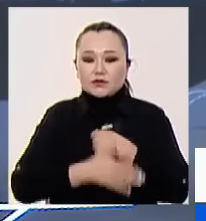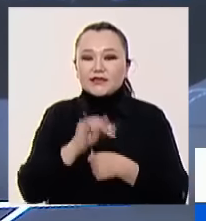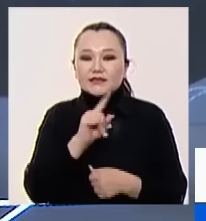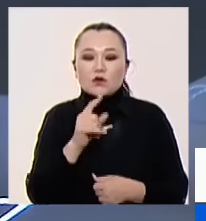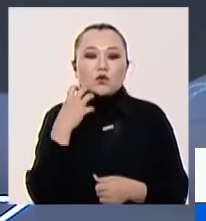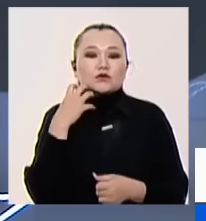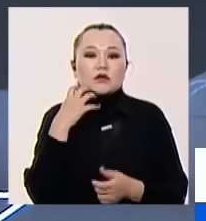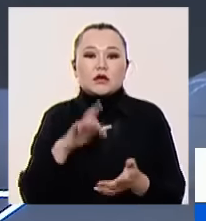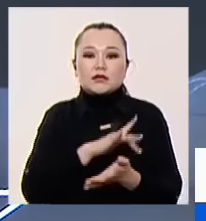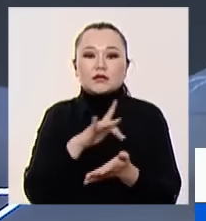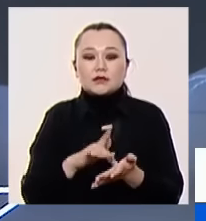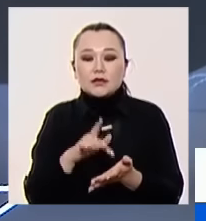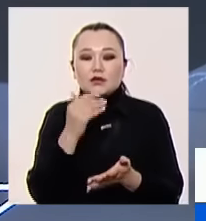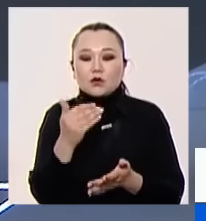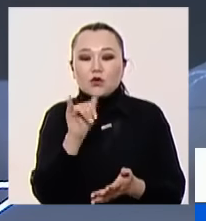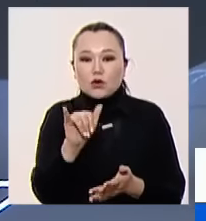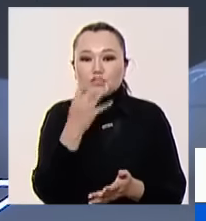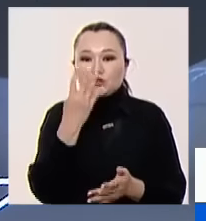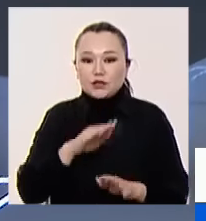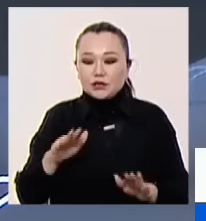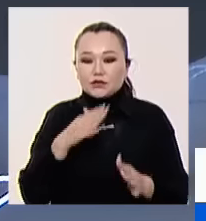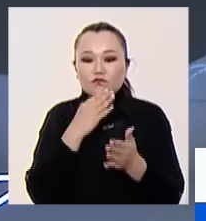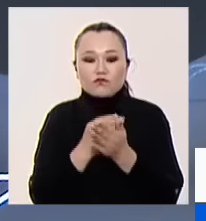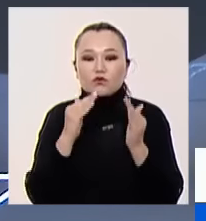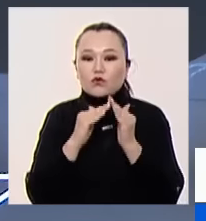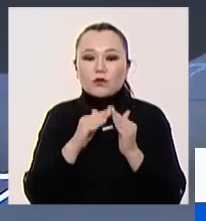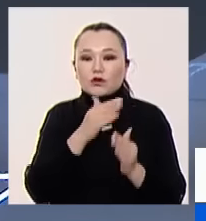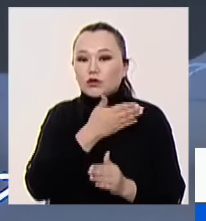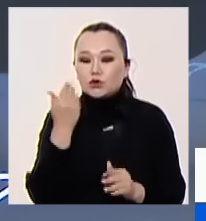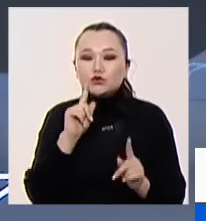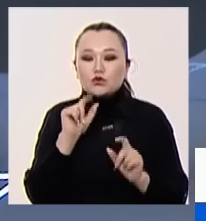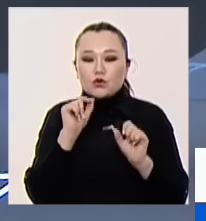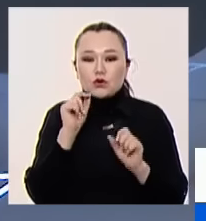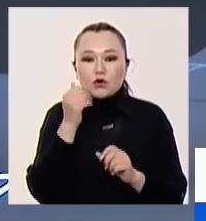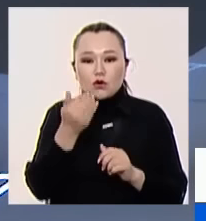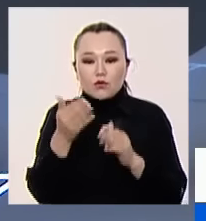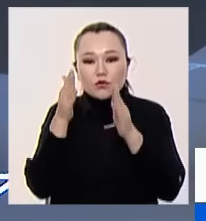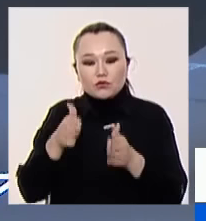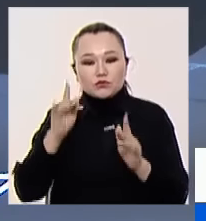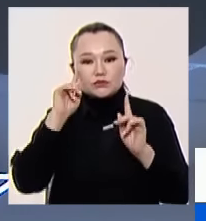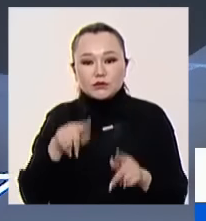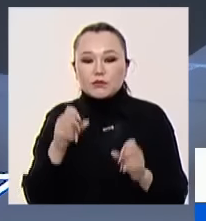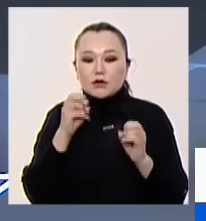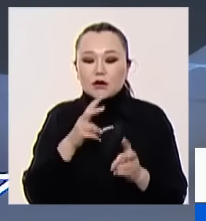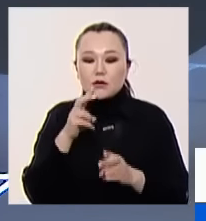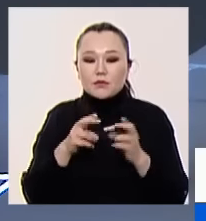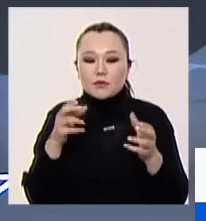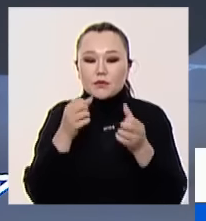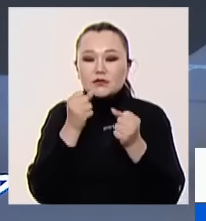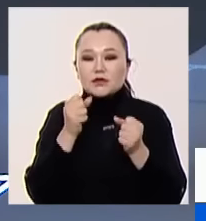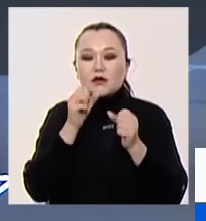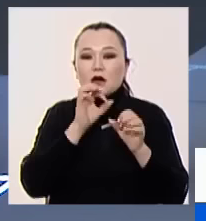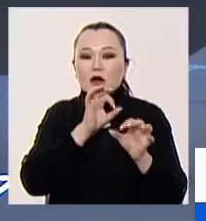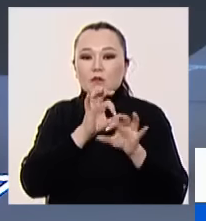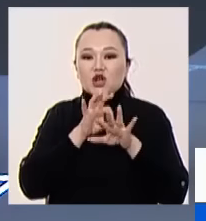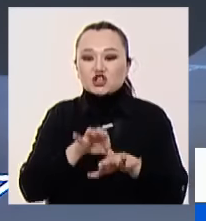из Кызылорды. У него 4 детей и нет собственного жилья. Что еще о нем известно и как прошла операция по спасению малышки,